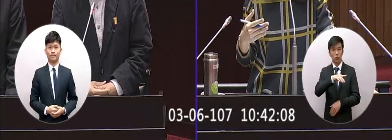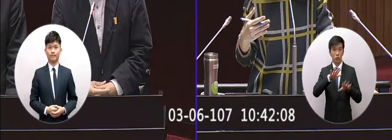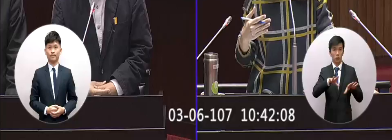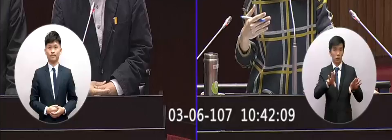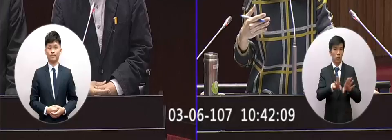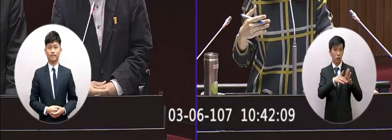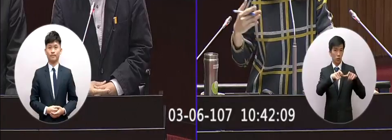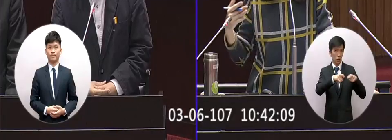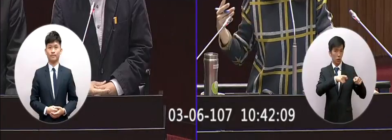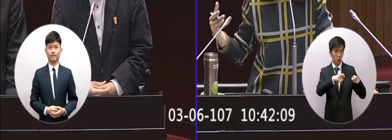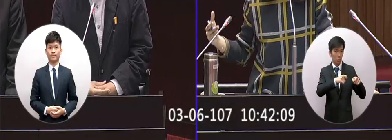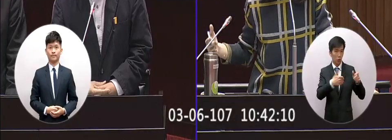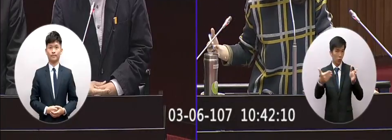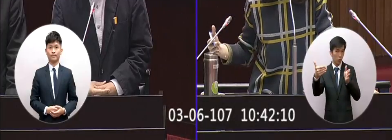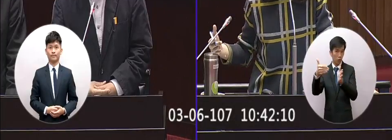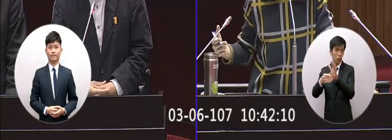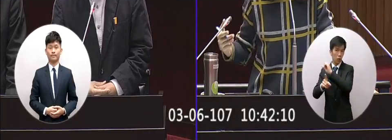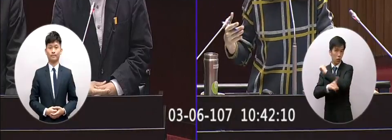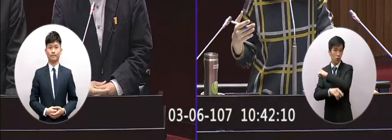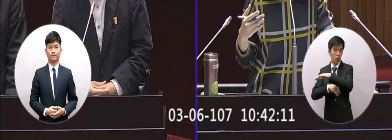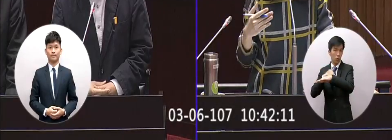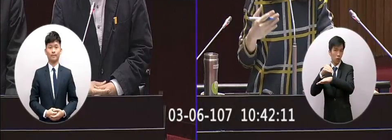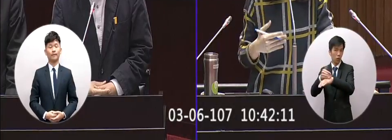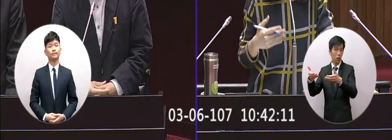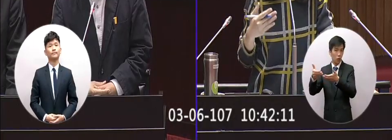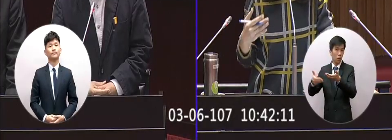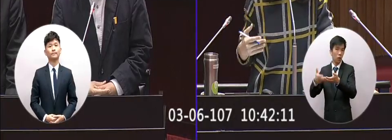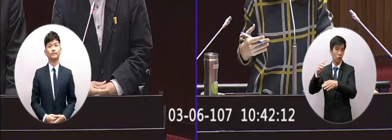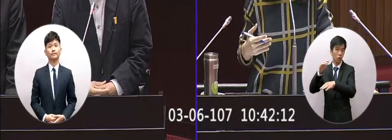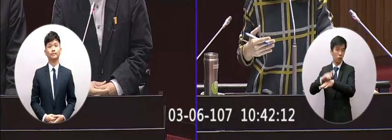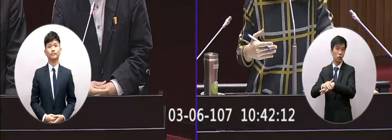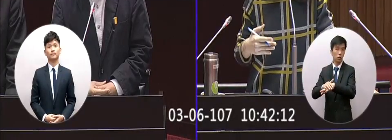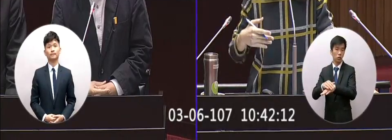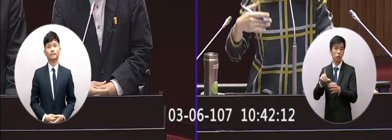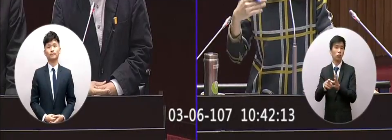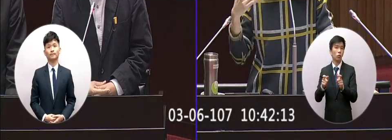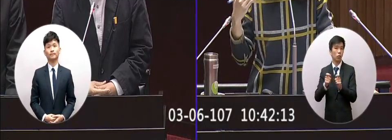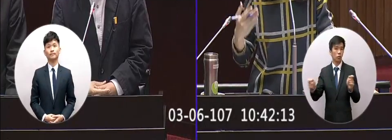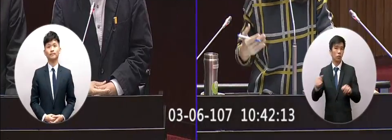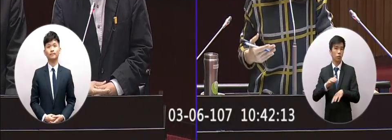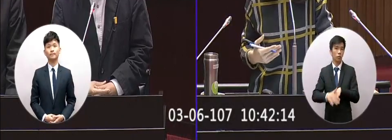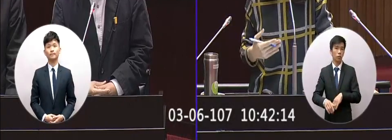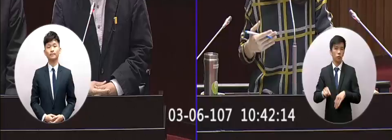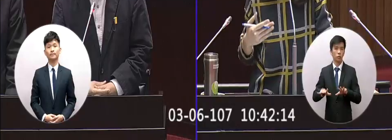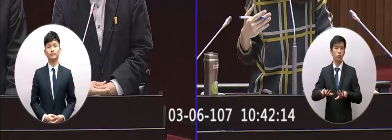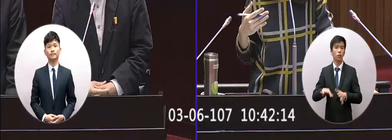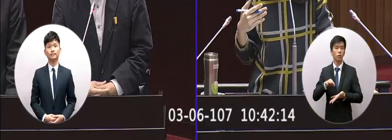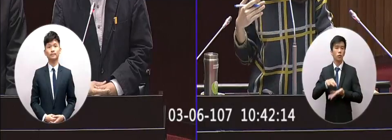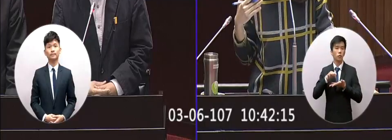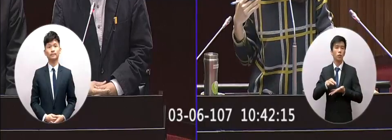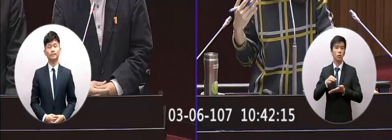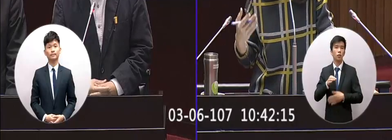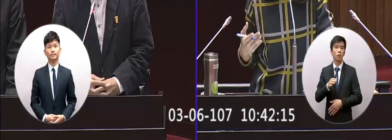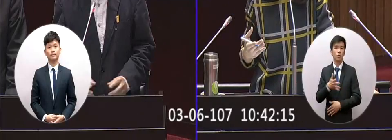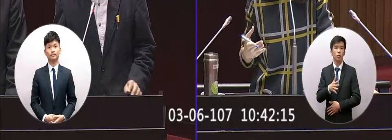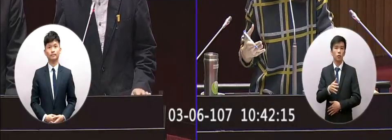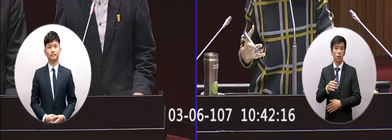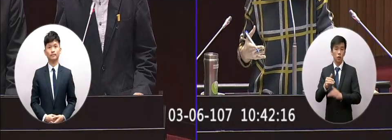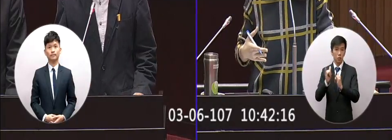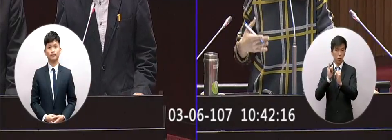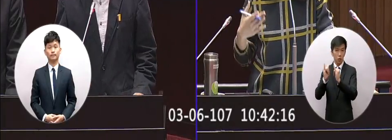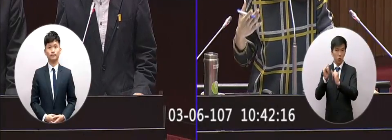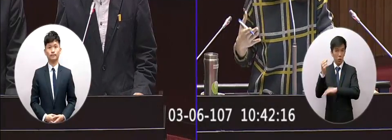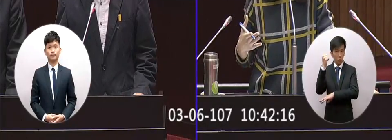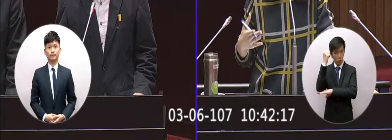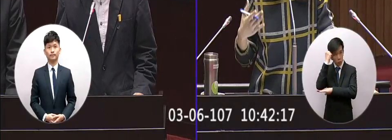盖完，我想这个时间非常的长啊哦。那我也会很担心啊、哦，因为其实社会住宅就是希望说能够提供